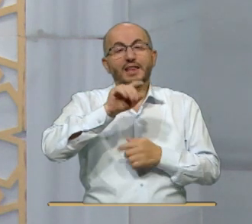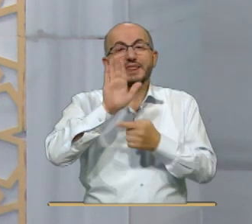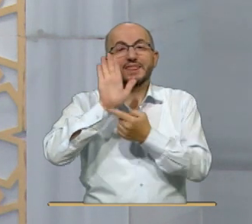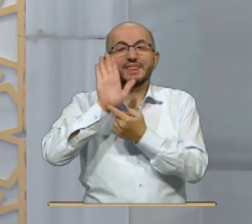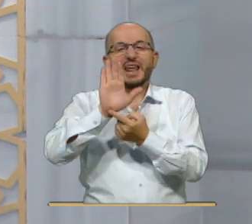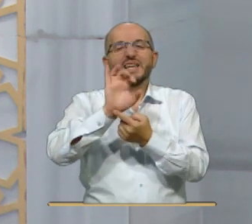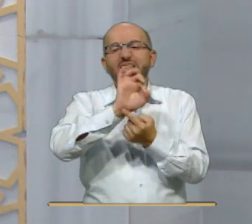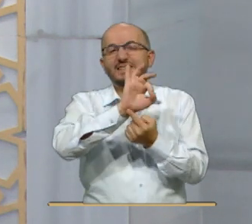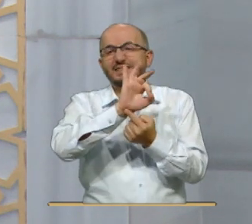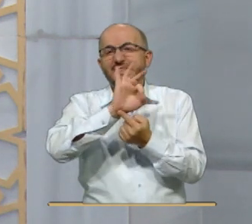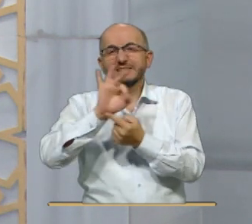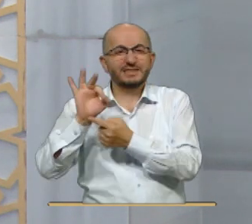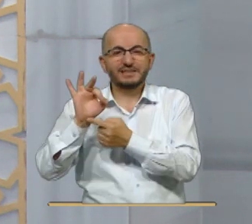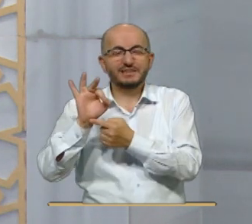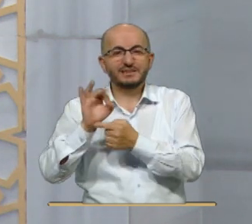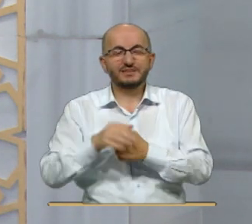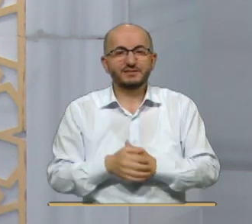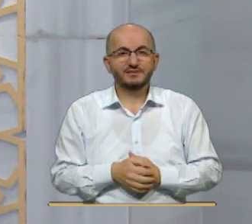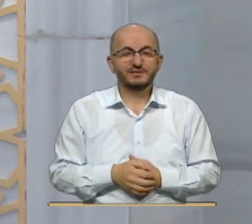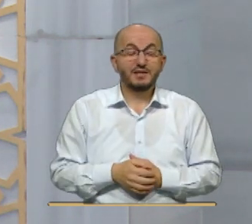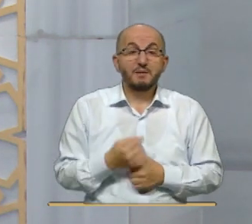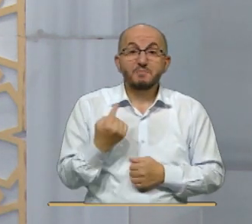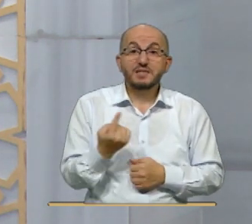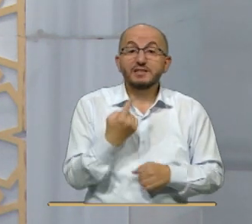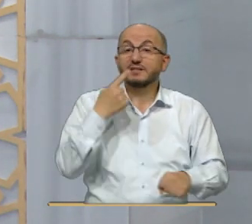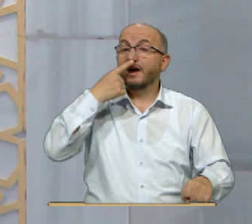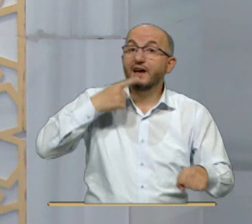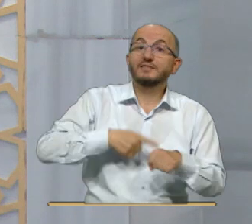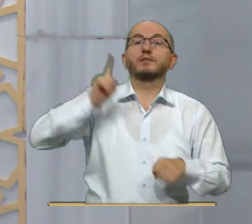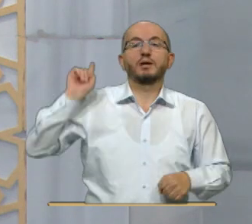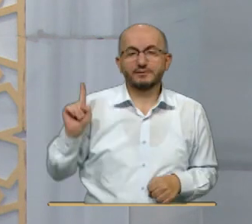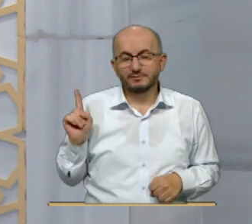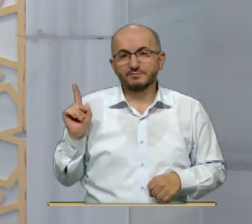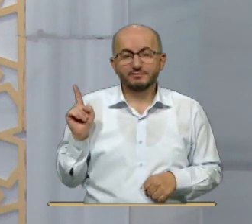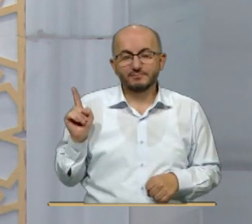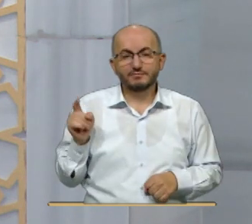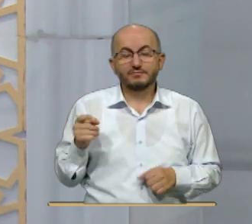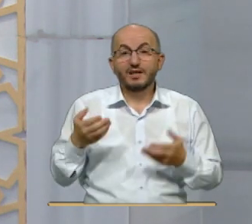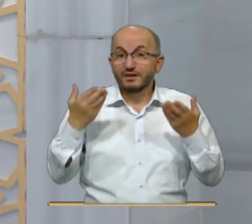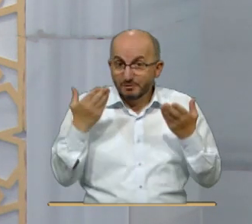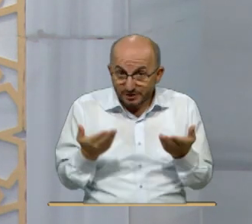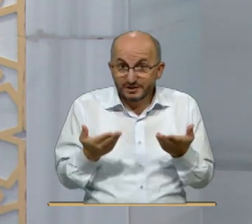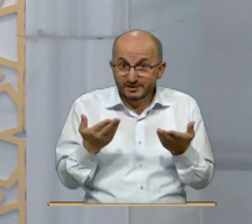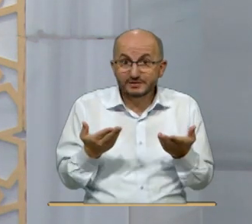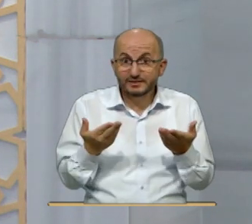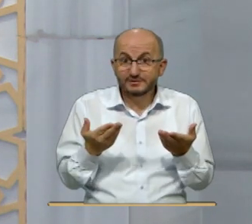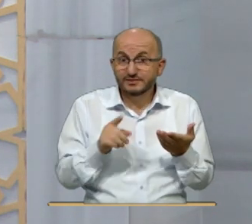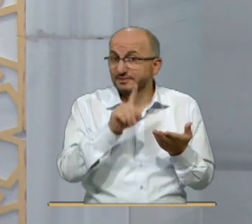Delilsiz, mesnetsiz bir şeye inanmayın diyor. Kabul edecekseniz,